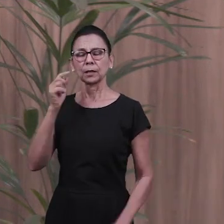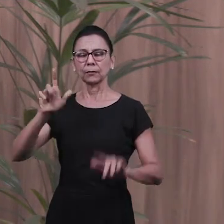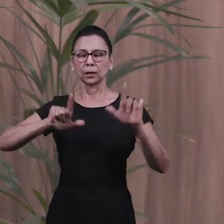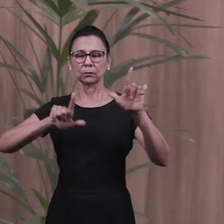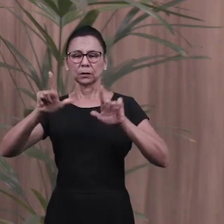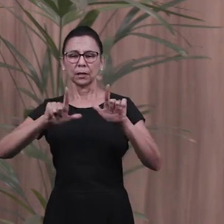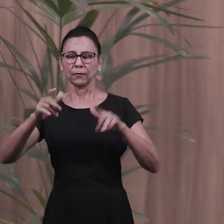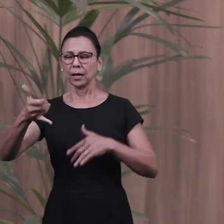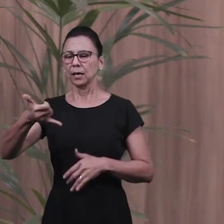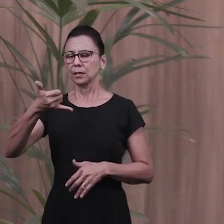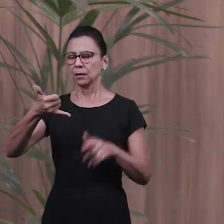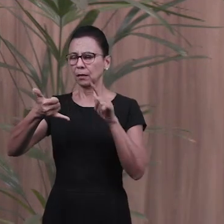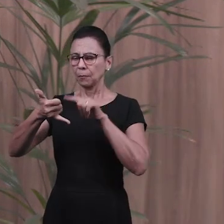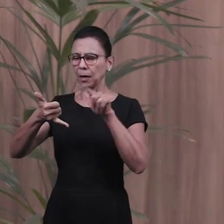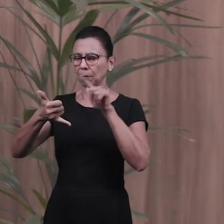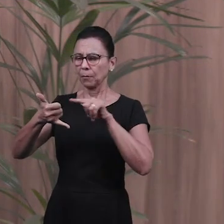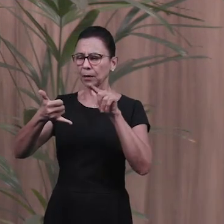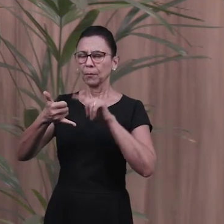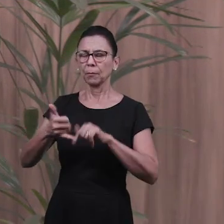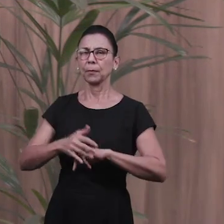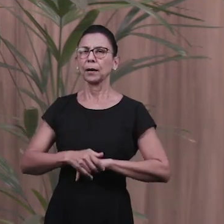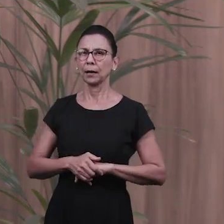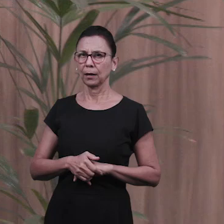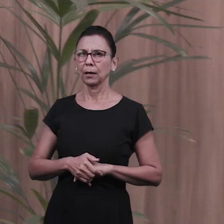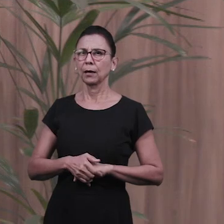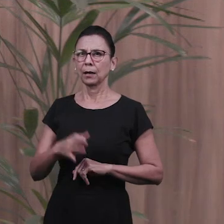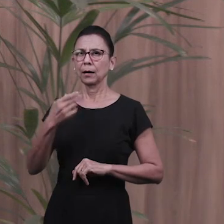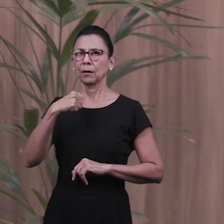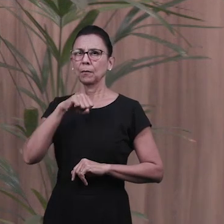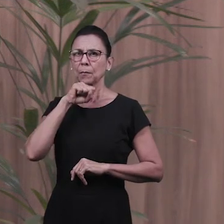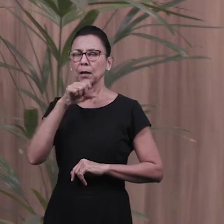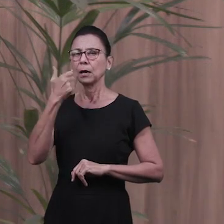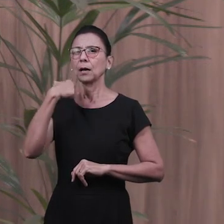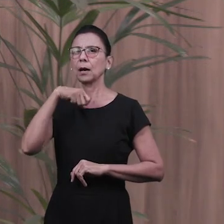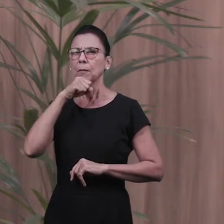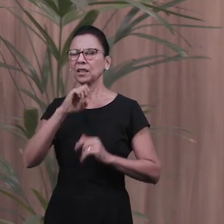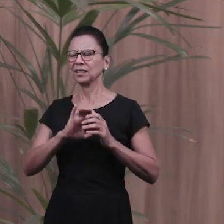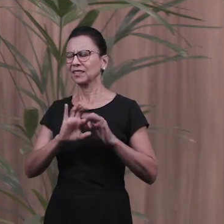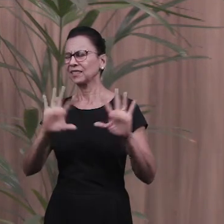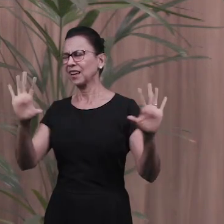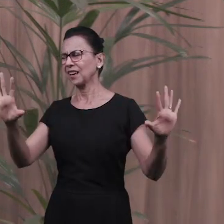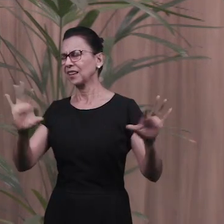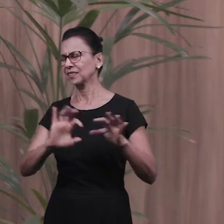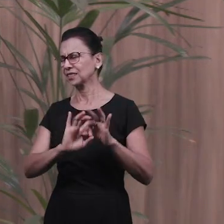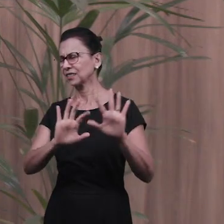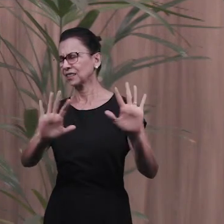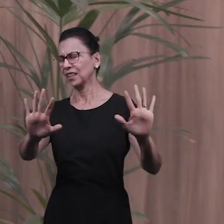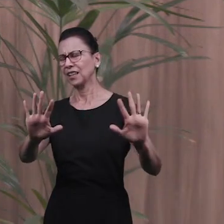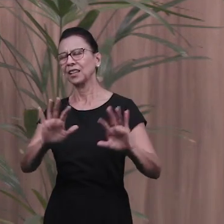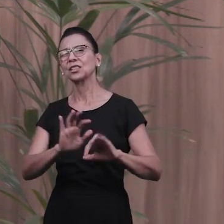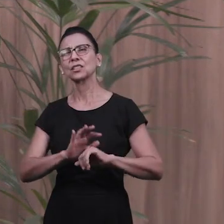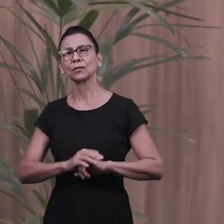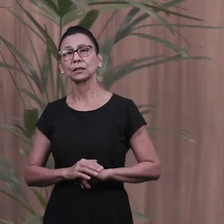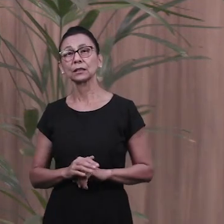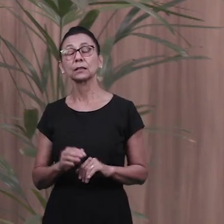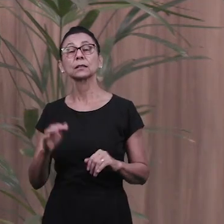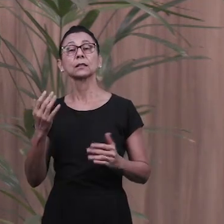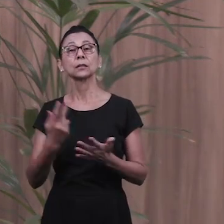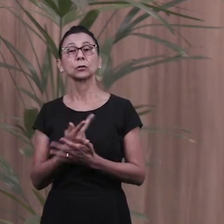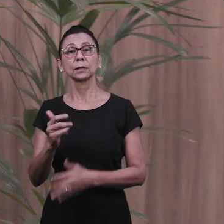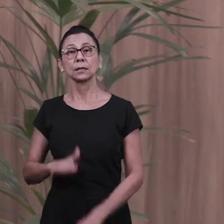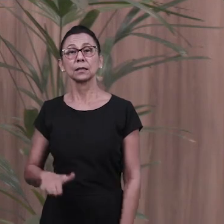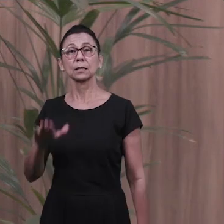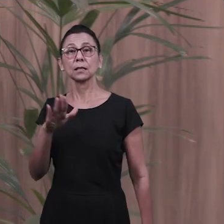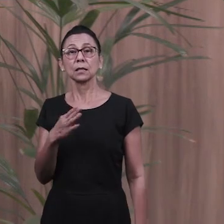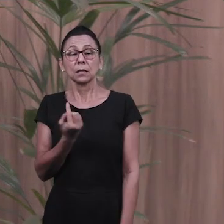Afin que les enfants soient plus calmes, beaucoup de parents laissent leurs enfants